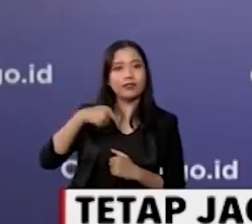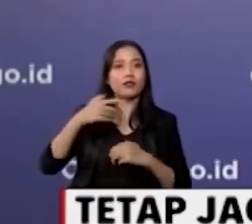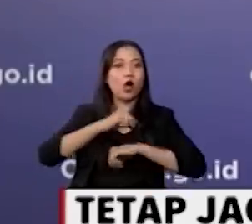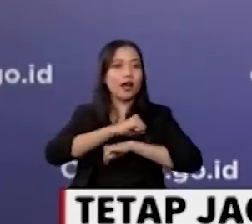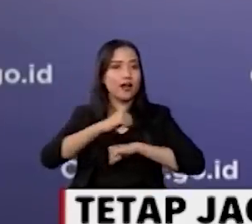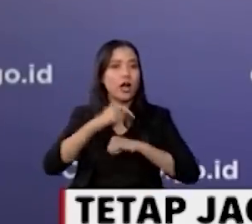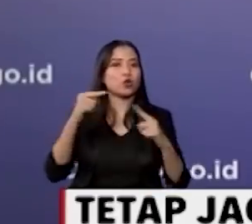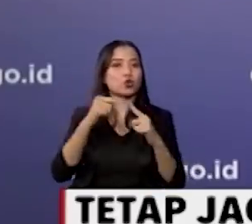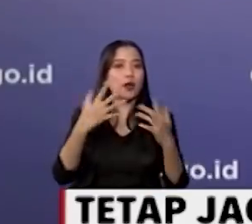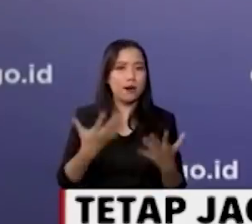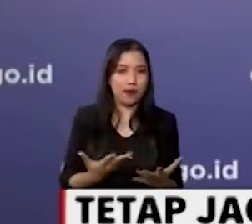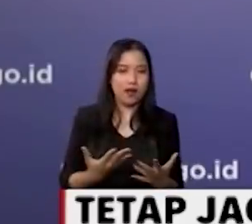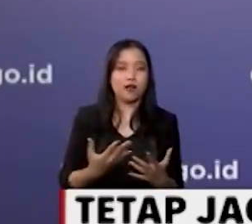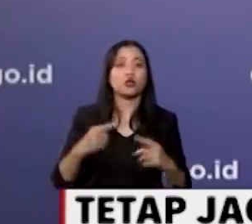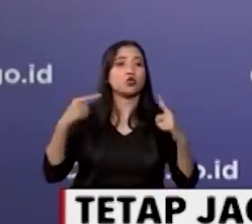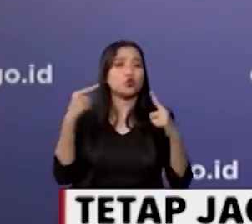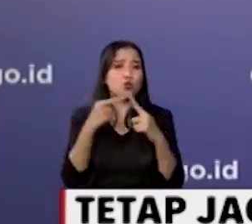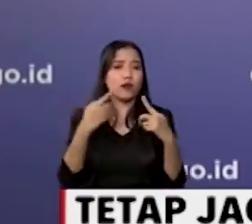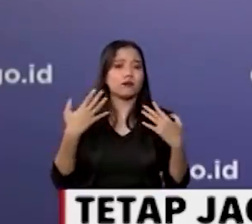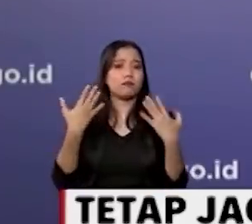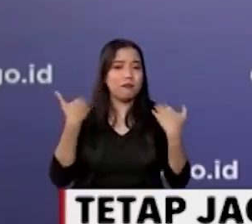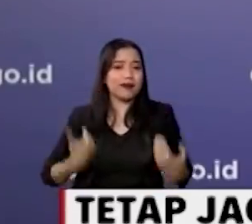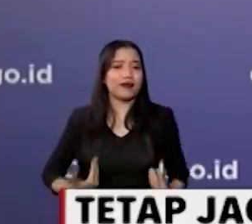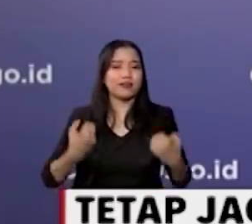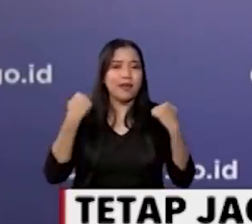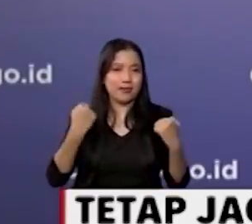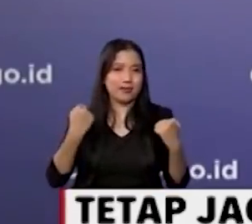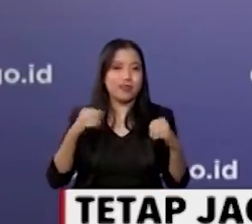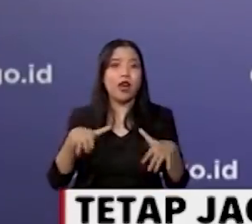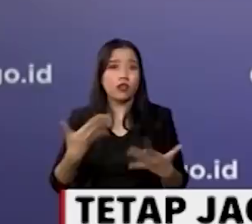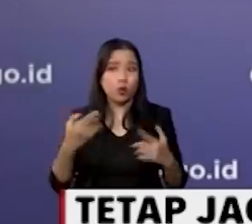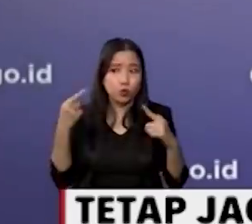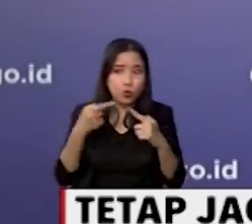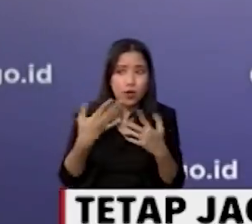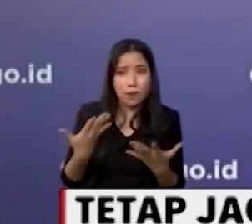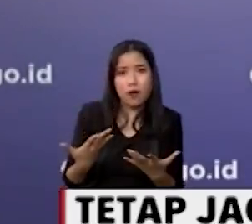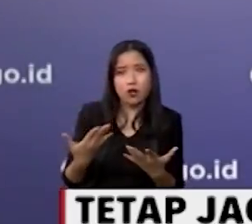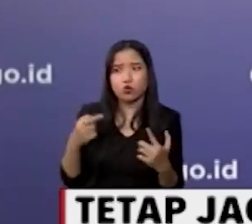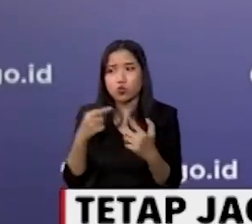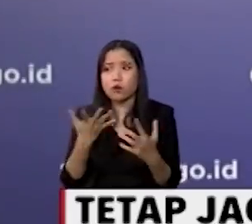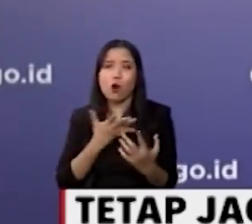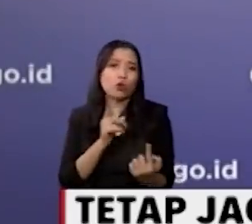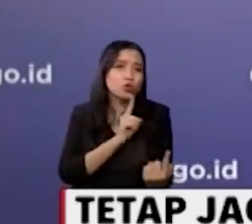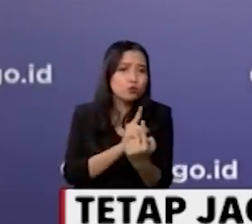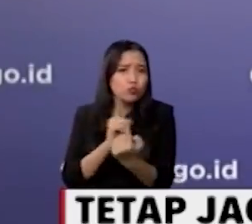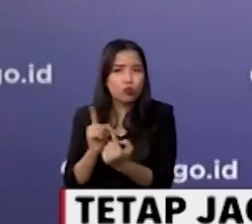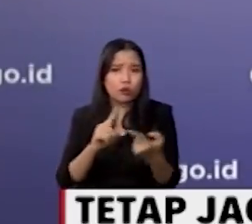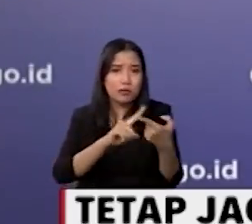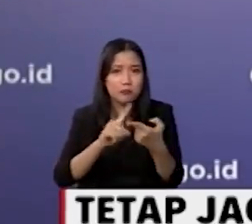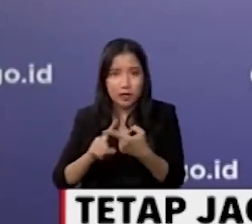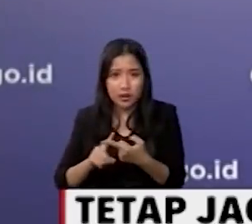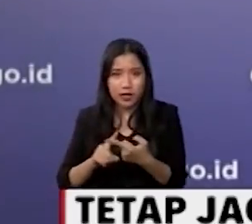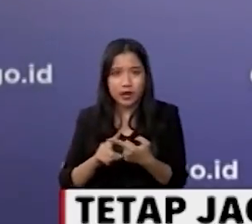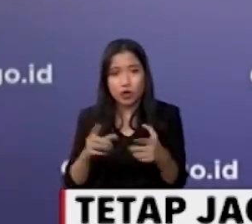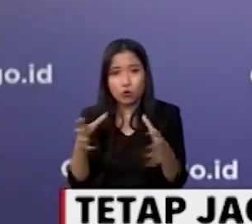berolahraga. Tujuannya adalah untuk menyehatkan badan. Atau tujuan yang berbeda, hanya karena ingin bertemu dan berkumpul dengan teman atau